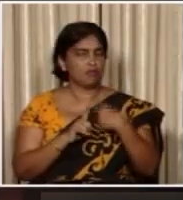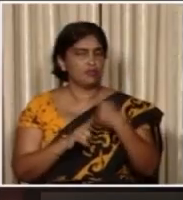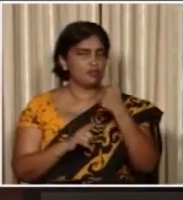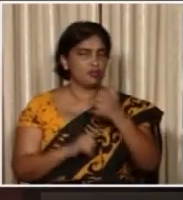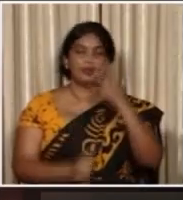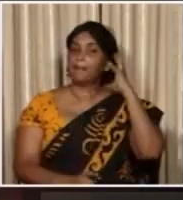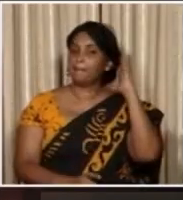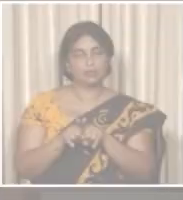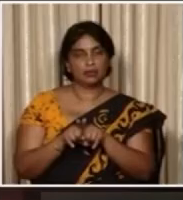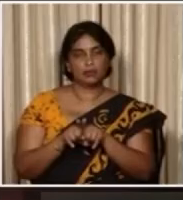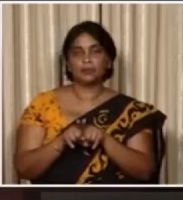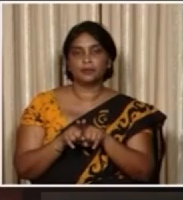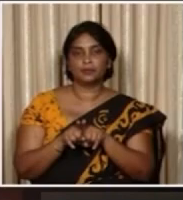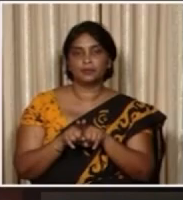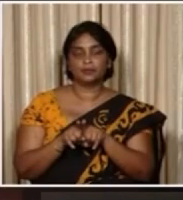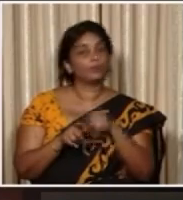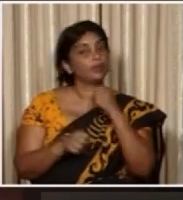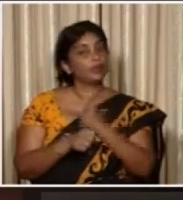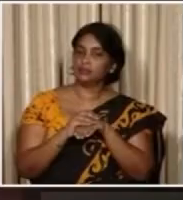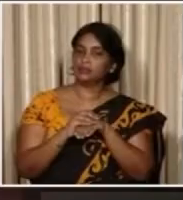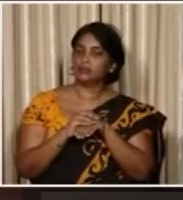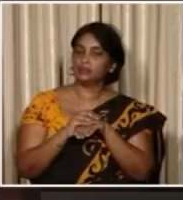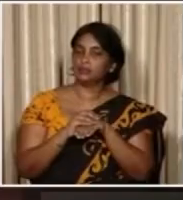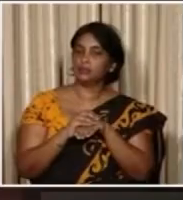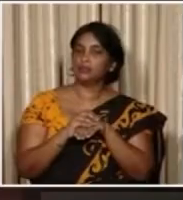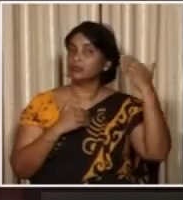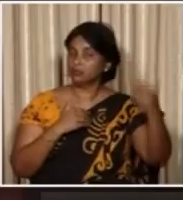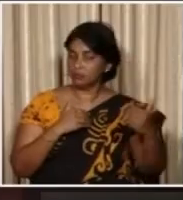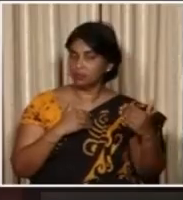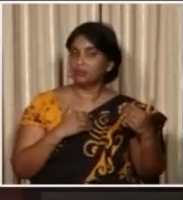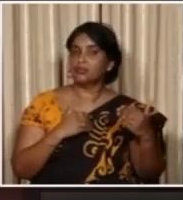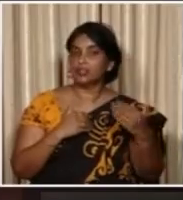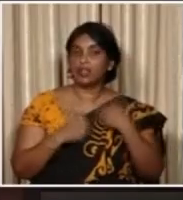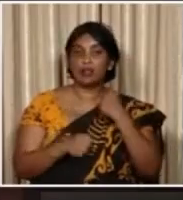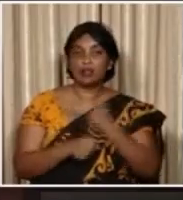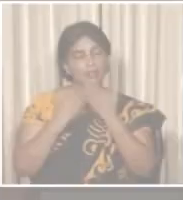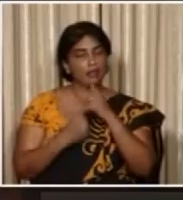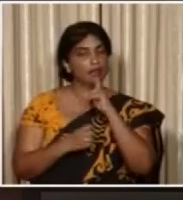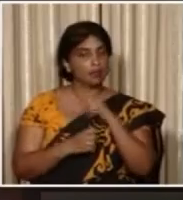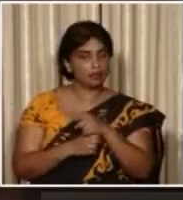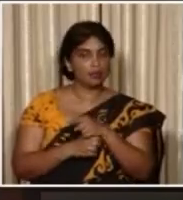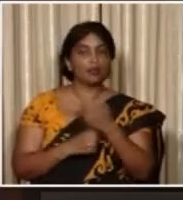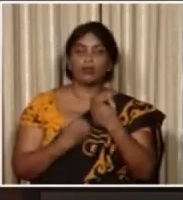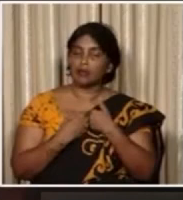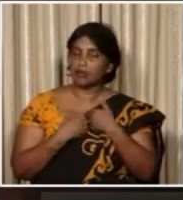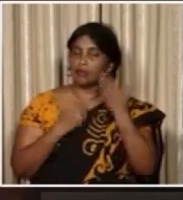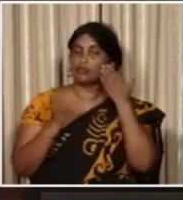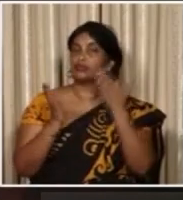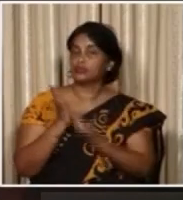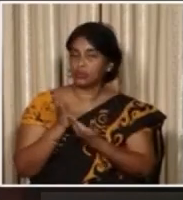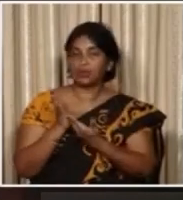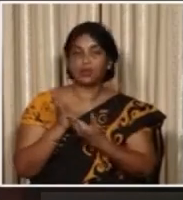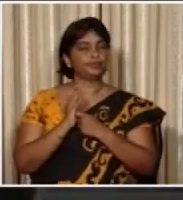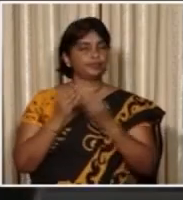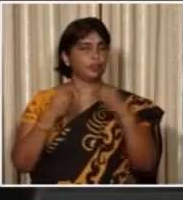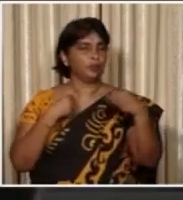අද ලැබෙන මොහොතක රජයේ අනුගත වීමත් අපි ඒකත් අගය කරනවා. මම රජයට ප්‍රශංසා කරනවා අපි ඉදිරිපත් කරන සංශෝධන